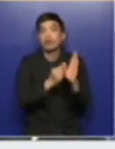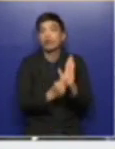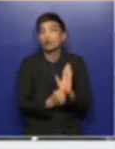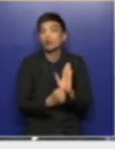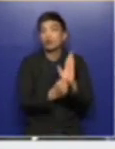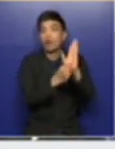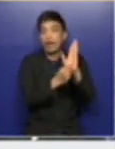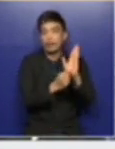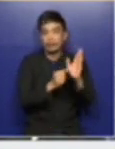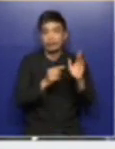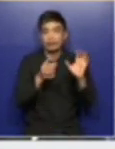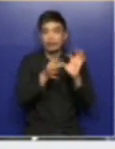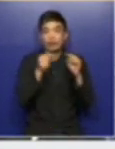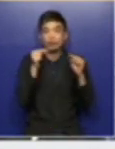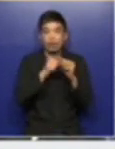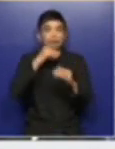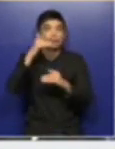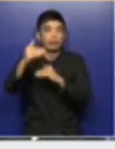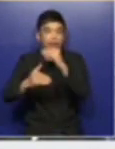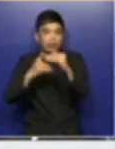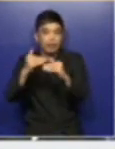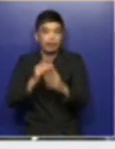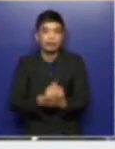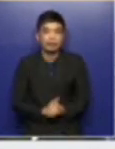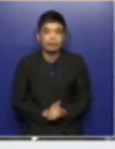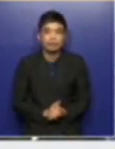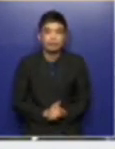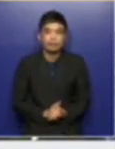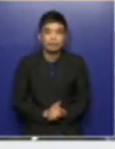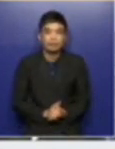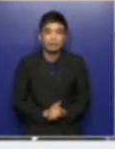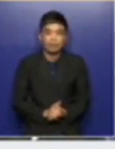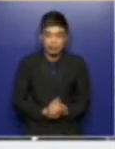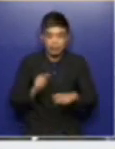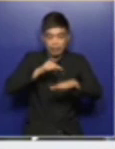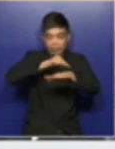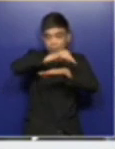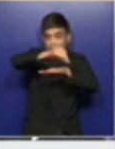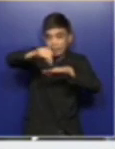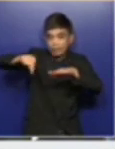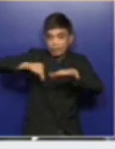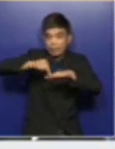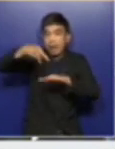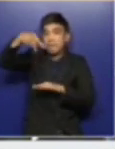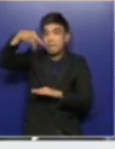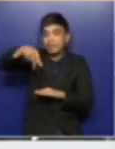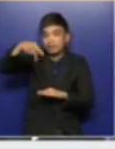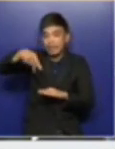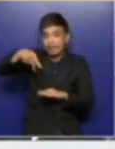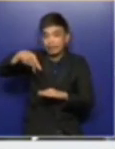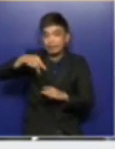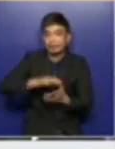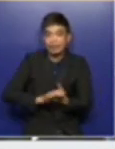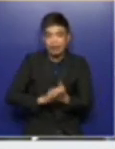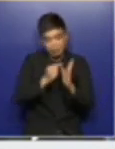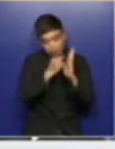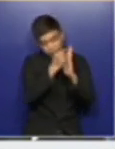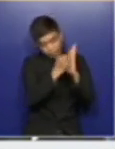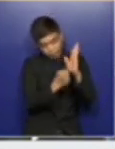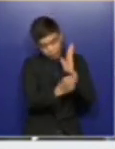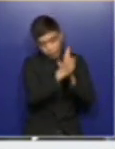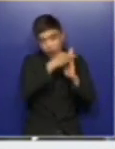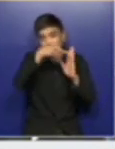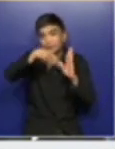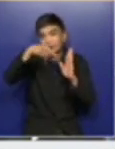นาโดยเฉพาะเรื่องพื้นที่พิเศษหรือพื้นที่เฉพาะมีหลายที่ครับกำลังที่จะเรียน